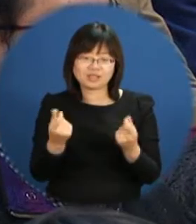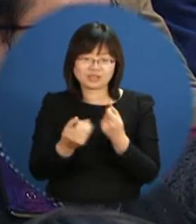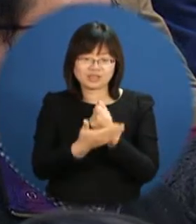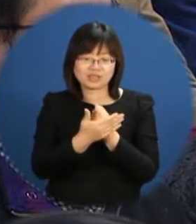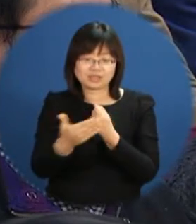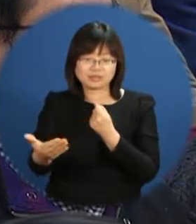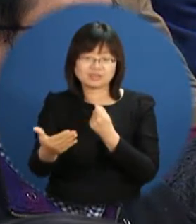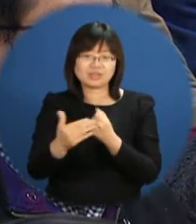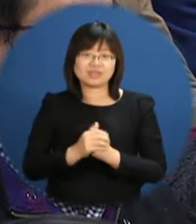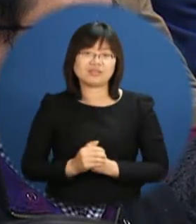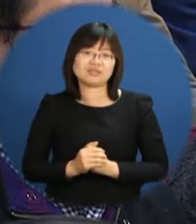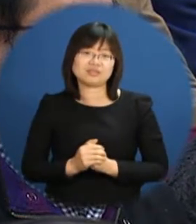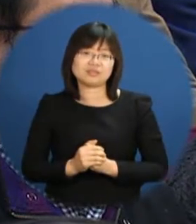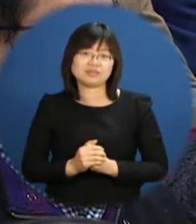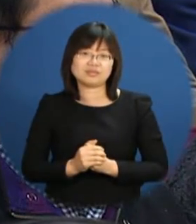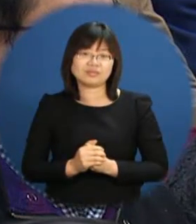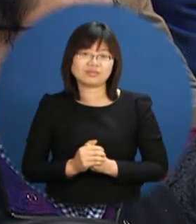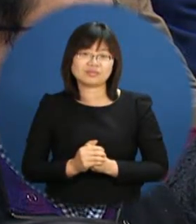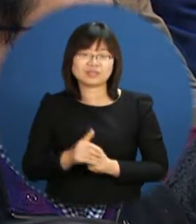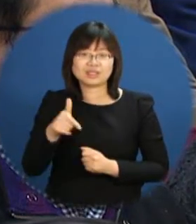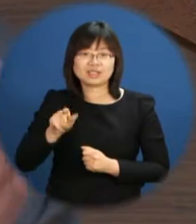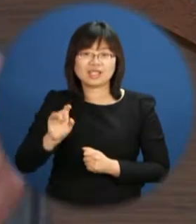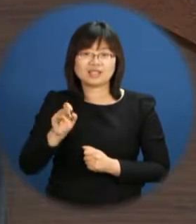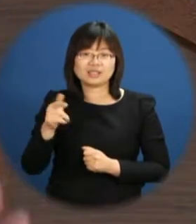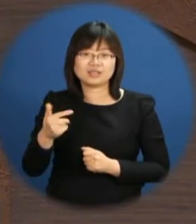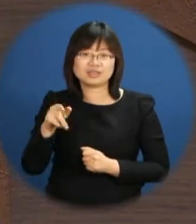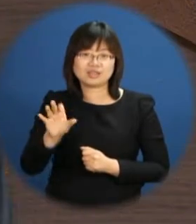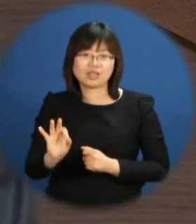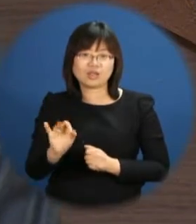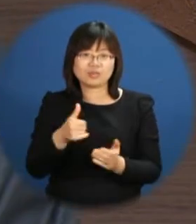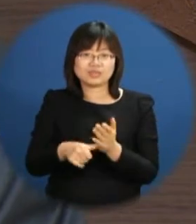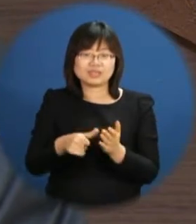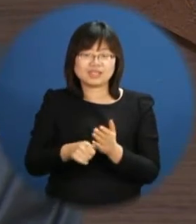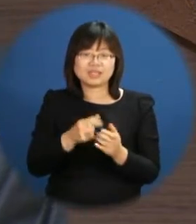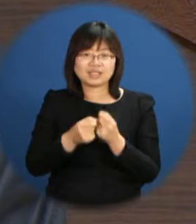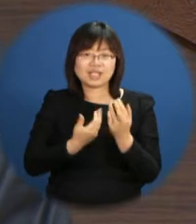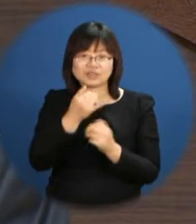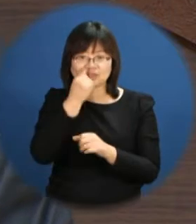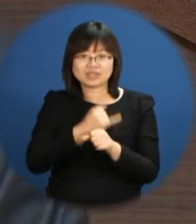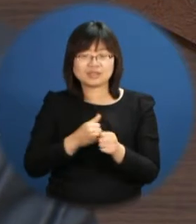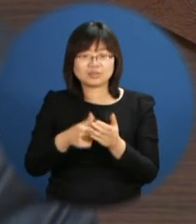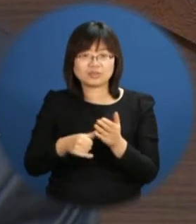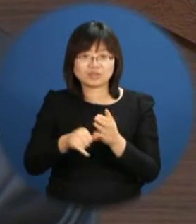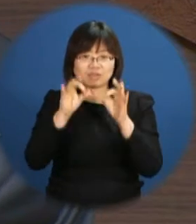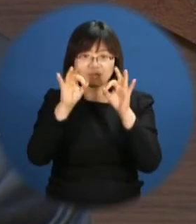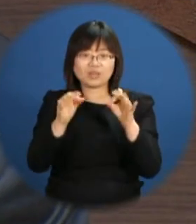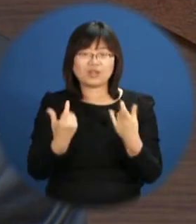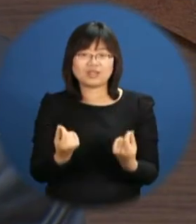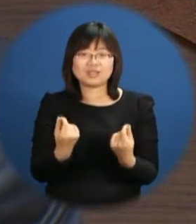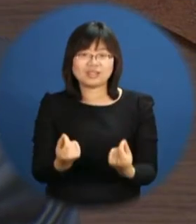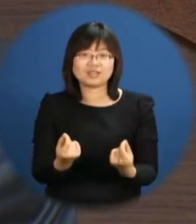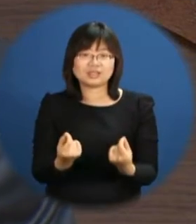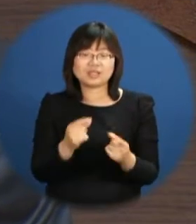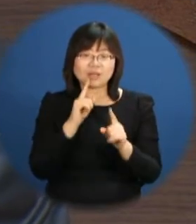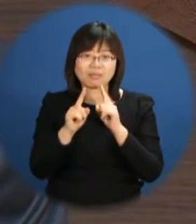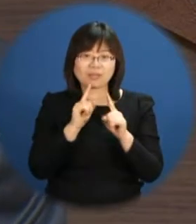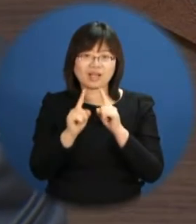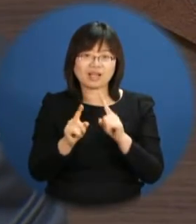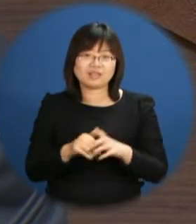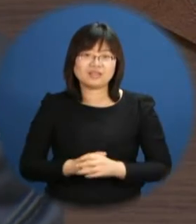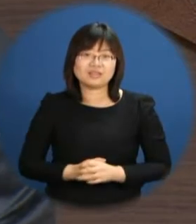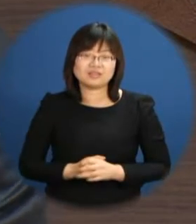그래서 이 가연성 물질 그 타는 탈 수 있는 물질에는 이런 말하자면